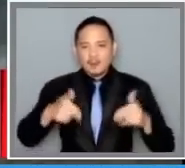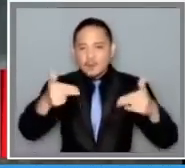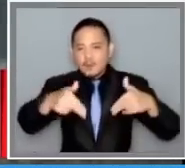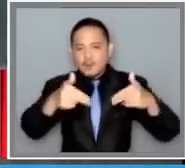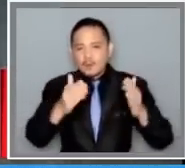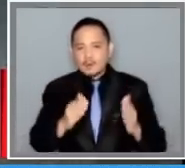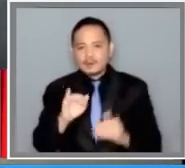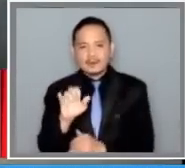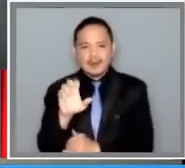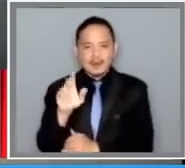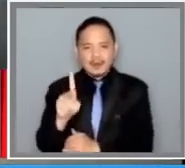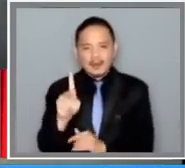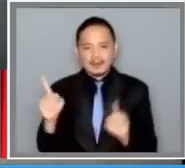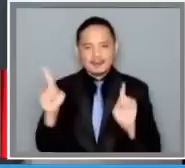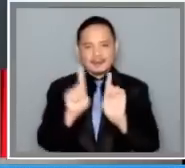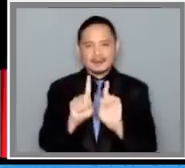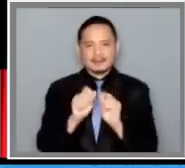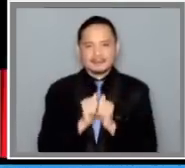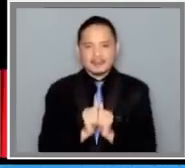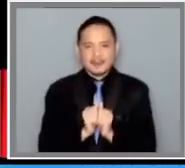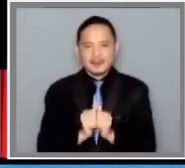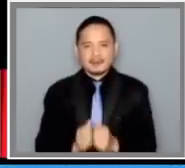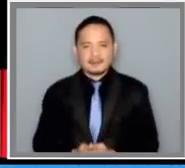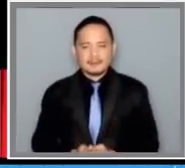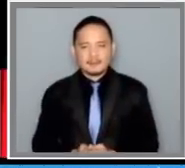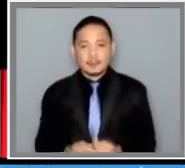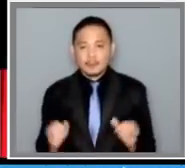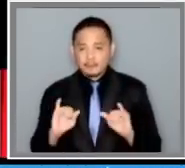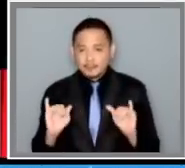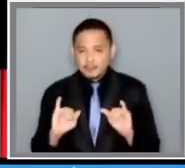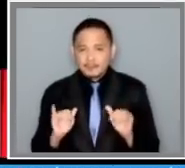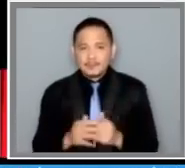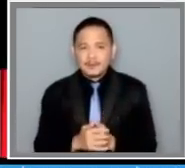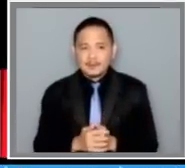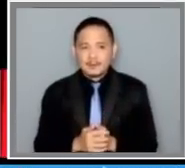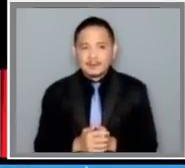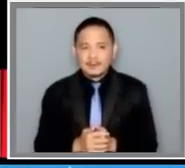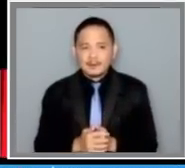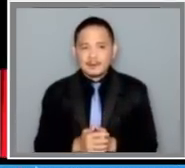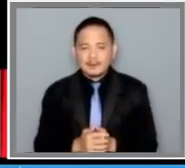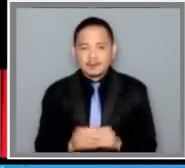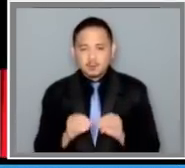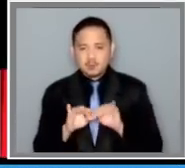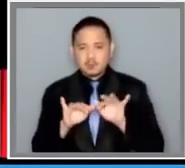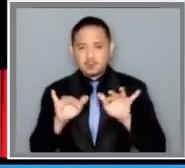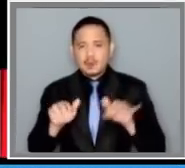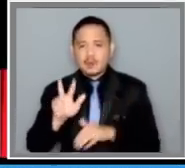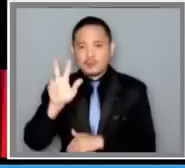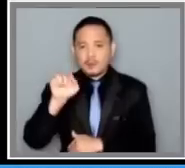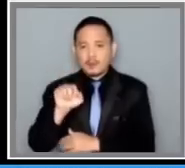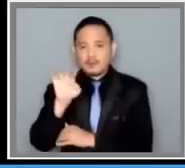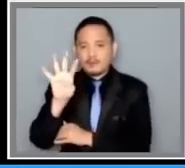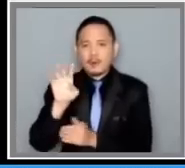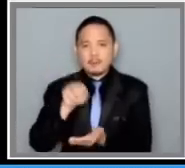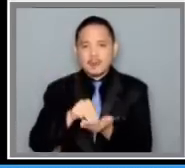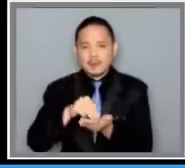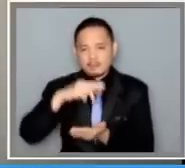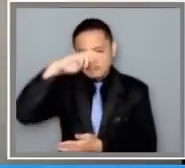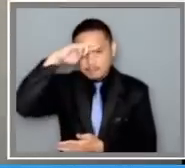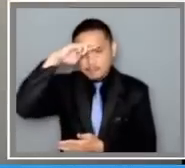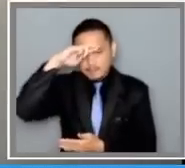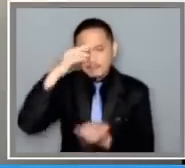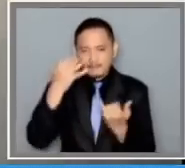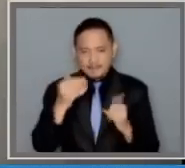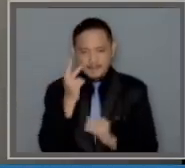Harlow sa single na ito. Wala pang 24 hours, may mahigit 3.4 million views na ang teaser